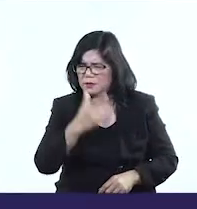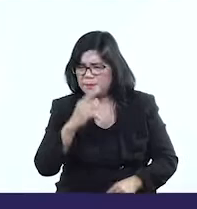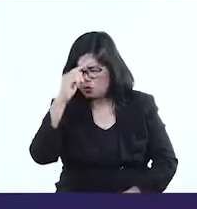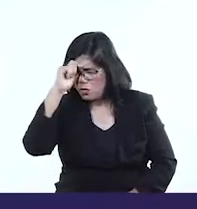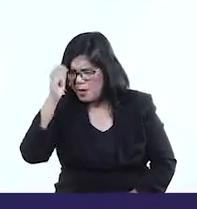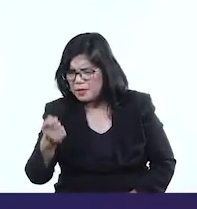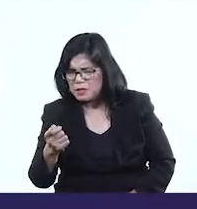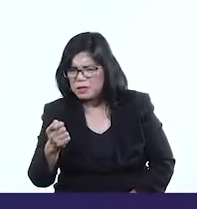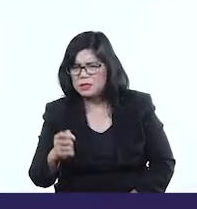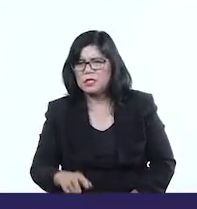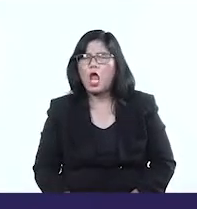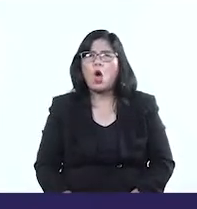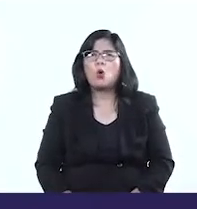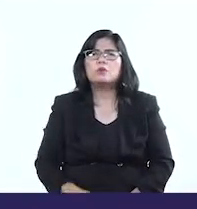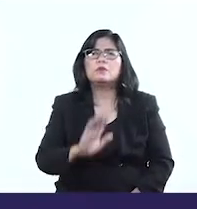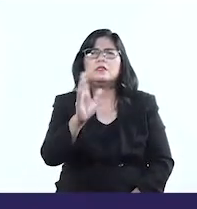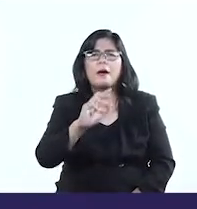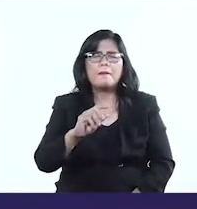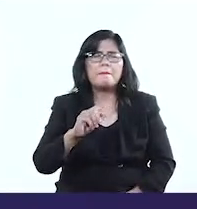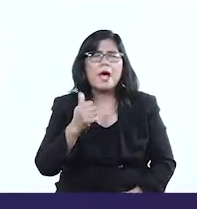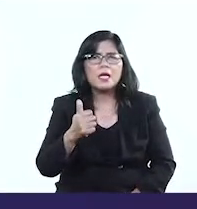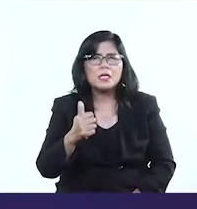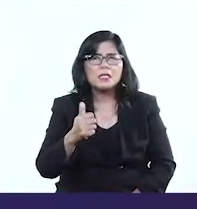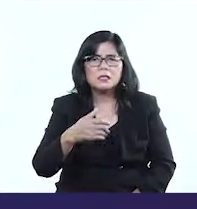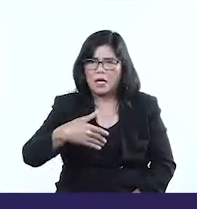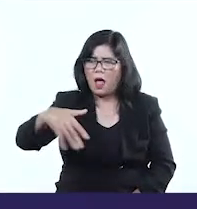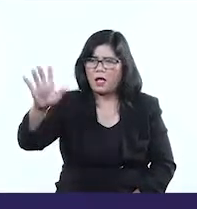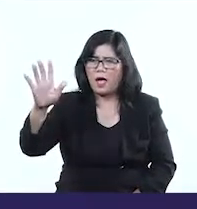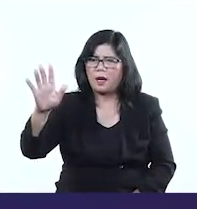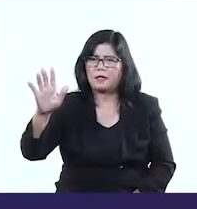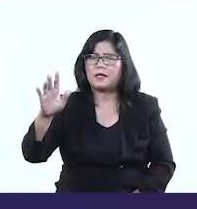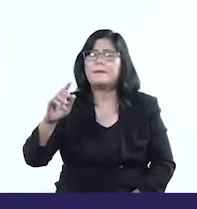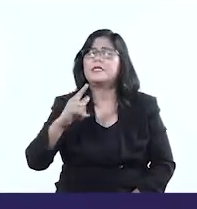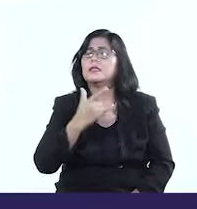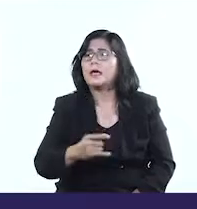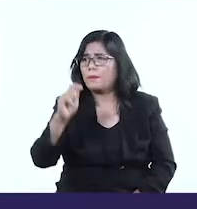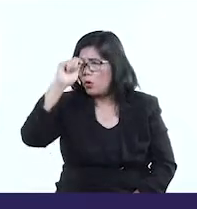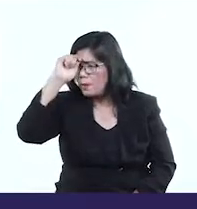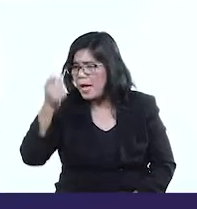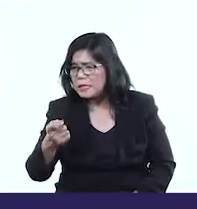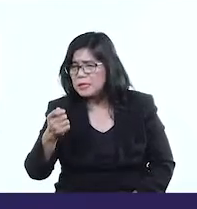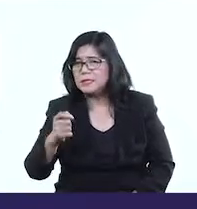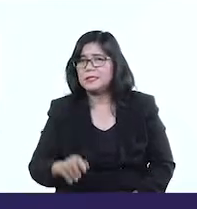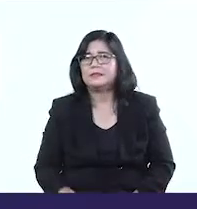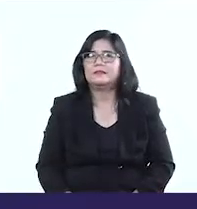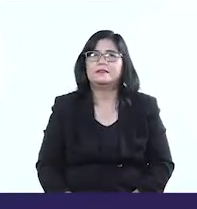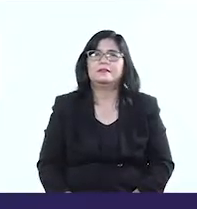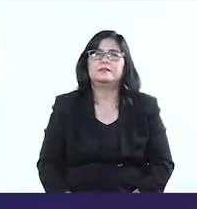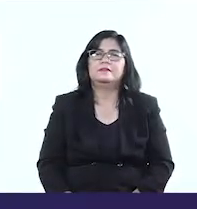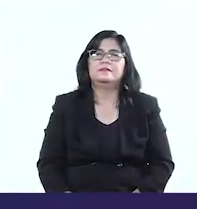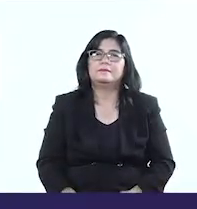bertumbuh suruh beli tinggalkan tapi tetap dengan menghormati itu urusannya sama Tuhan Hai jelasnya sampai di sini ya